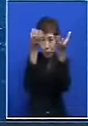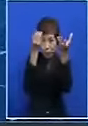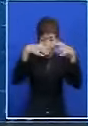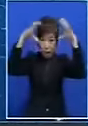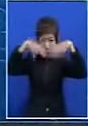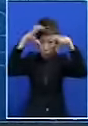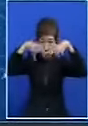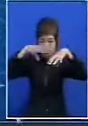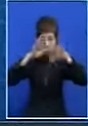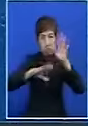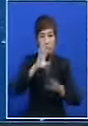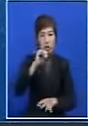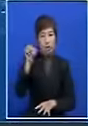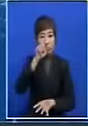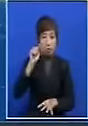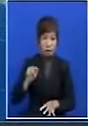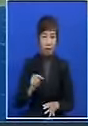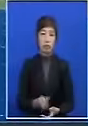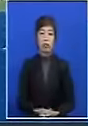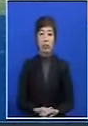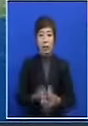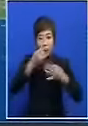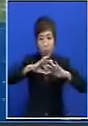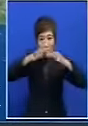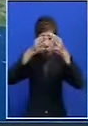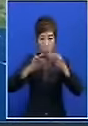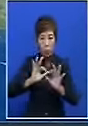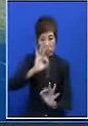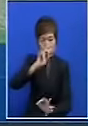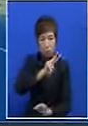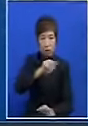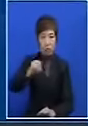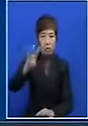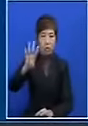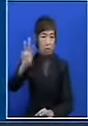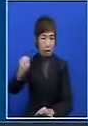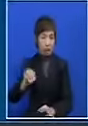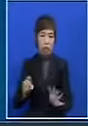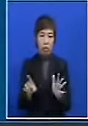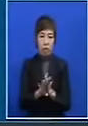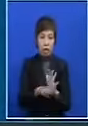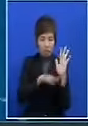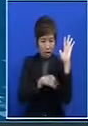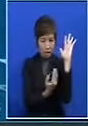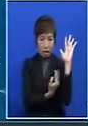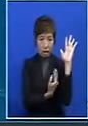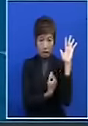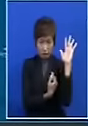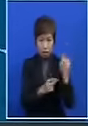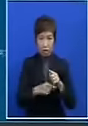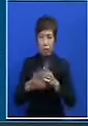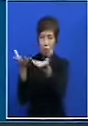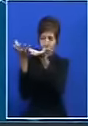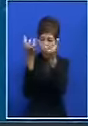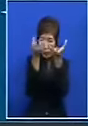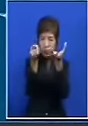คะนองกระจายร้อยละ40ของพื้นที่ทะเลมีคลื่นสูง 2-4 เมตรครับปิดท้ายกันที่ภาคใต้ฝั่งตะวันตกมีเมฆ